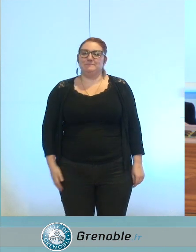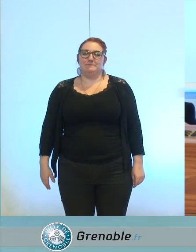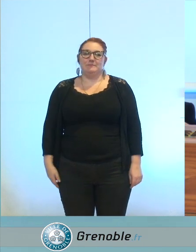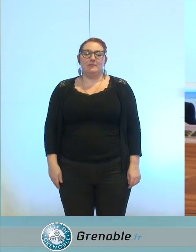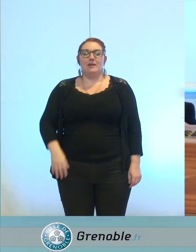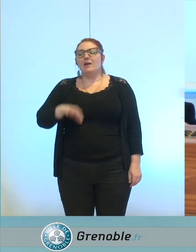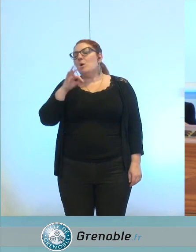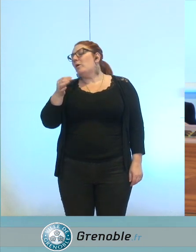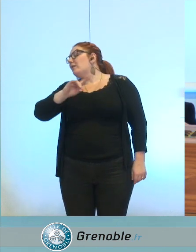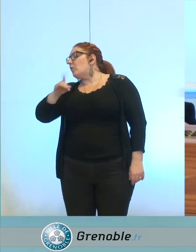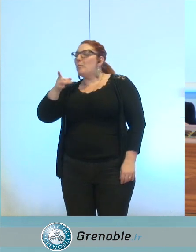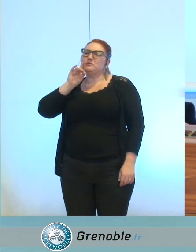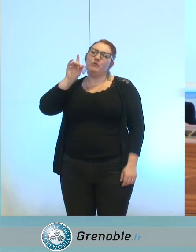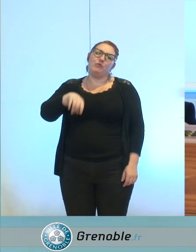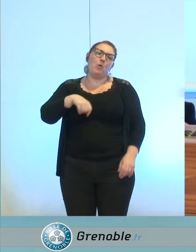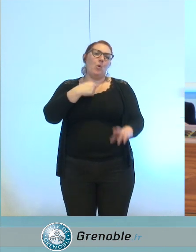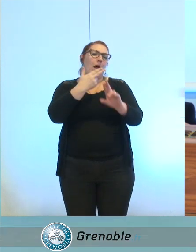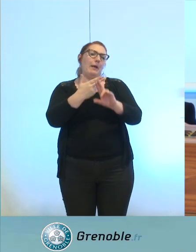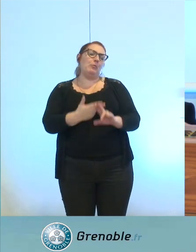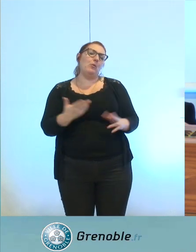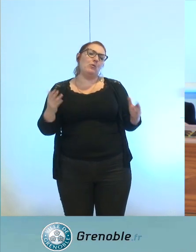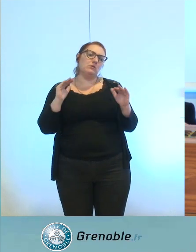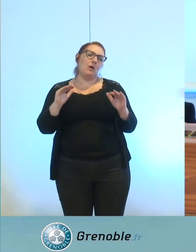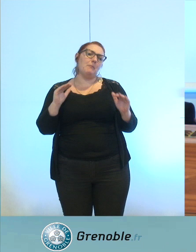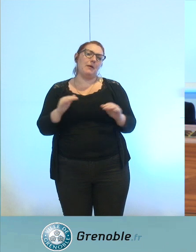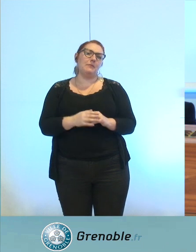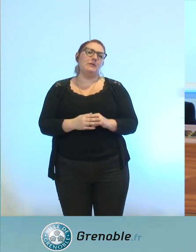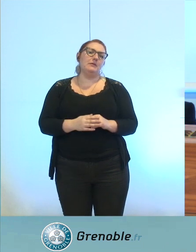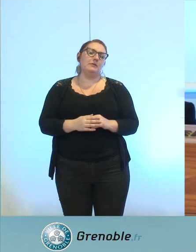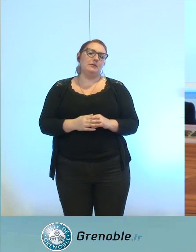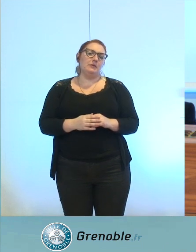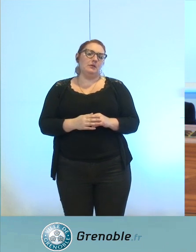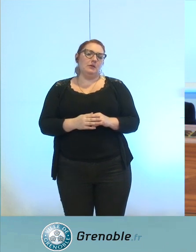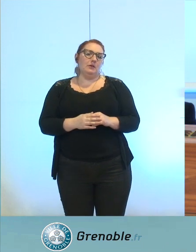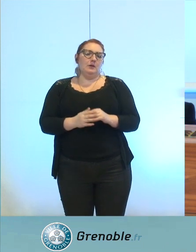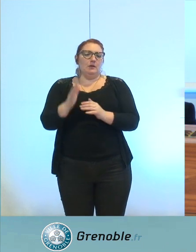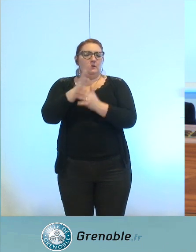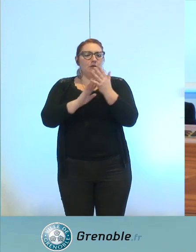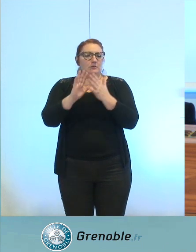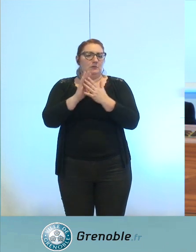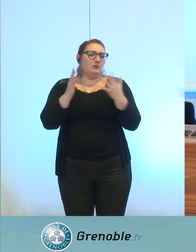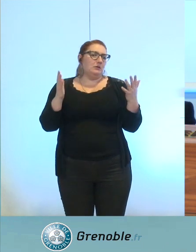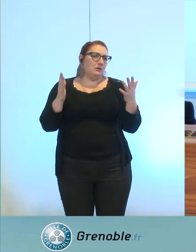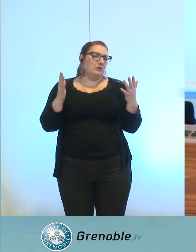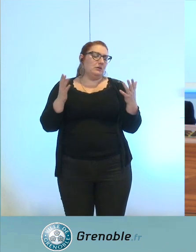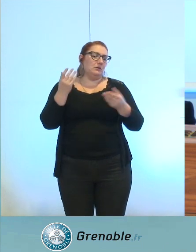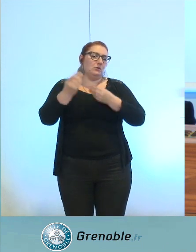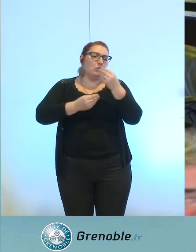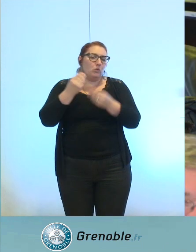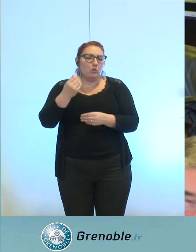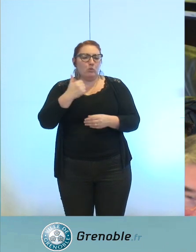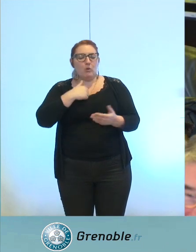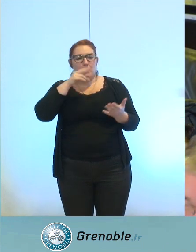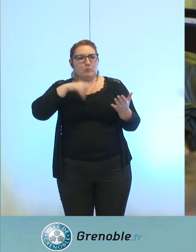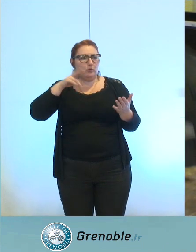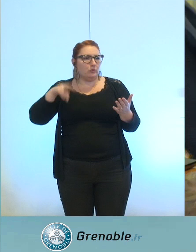oui non parce que il faut fournir quelques éléments de réponse à ce qui a été indiqué ce qui a été dit ici ou ce que j'ai ce que j'ai lu parce que